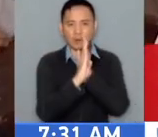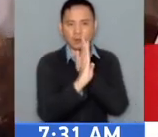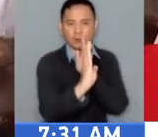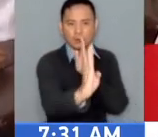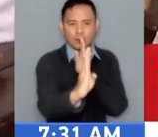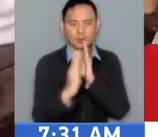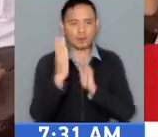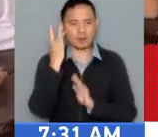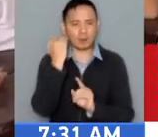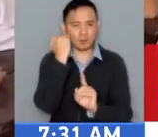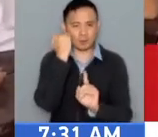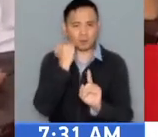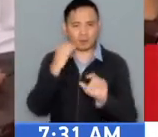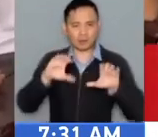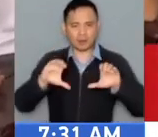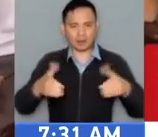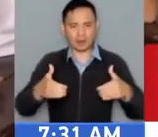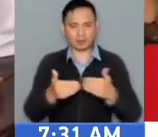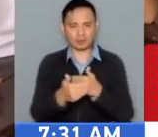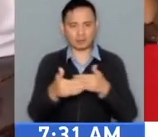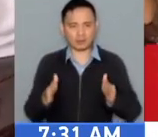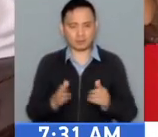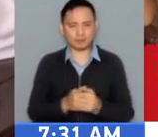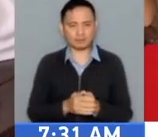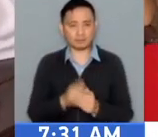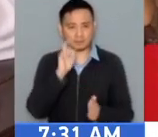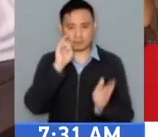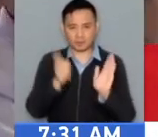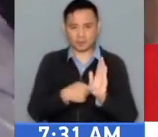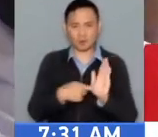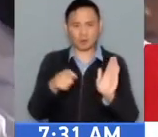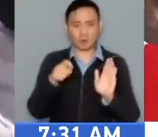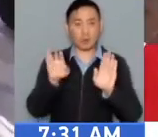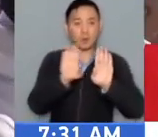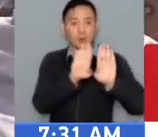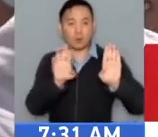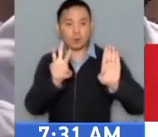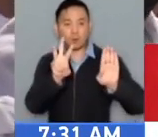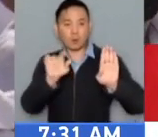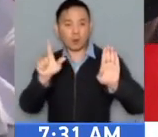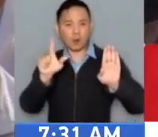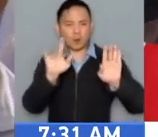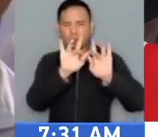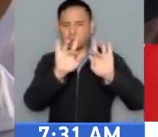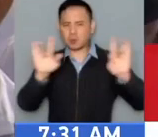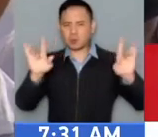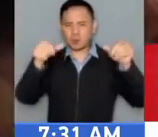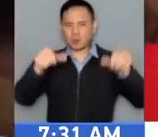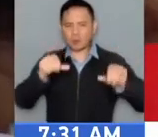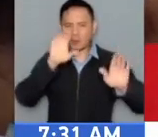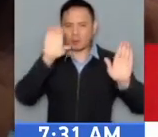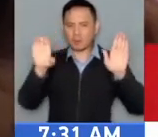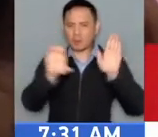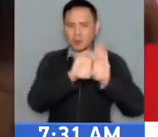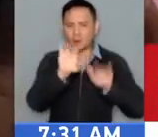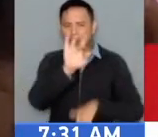Susan, na wala ng anumang dekorasyon sa mga classroom alinsunod sa utos ng Department of Education.